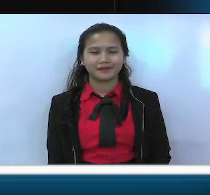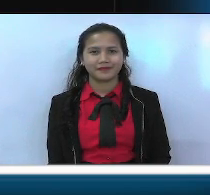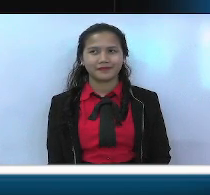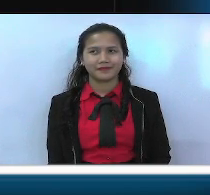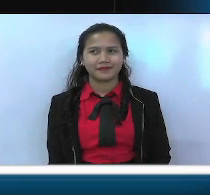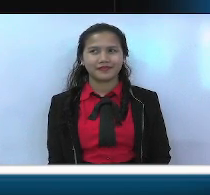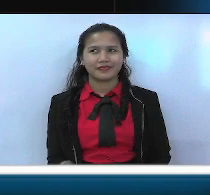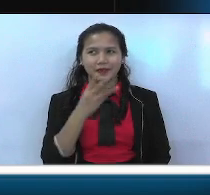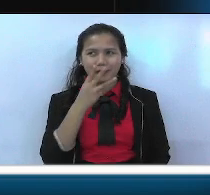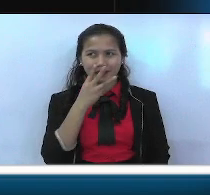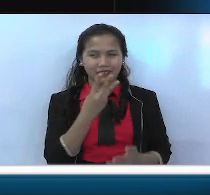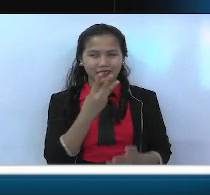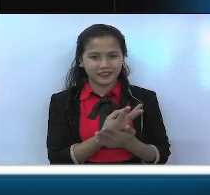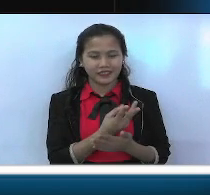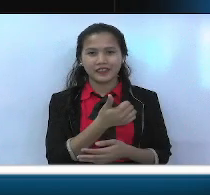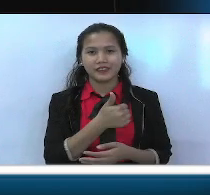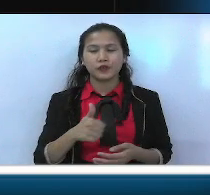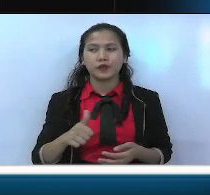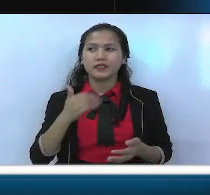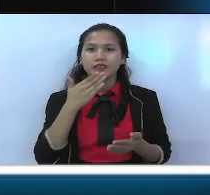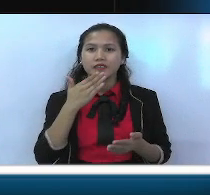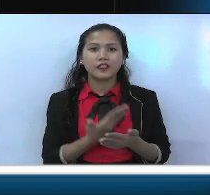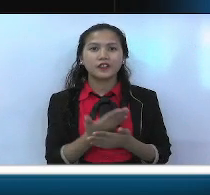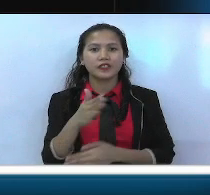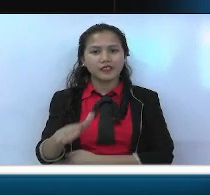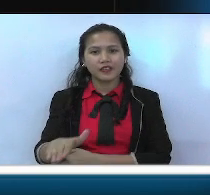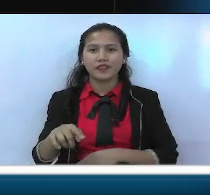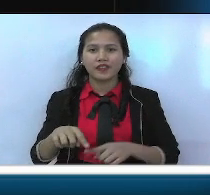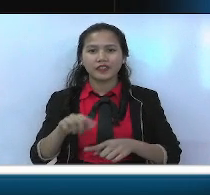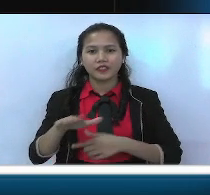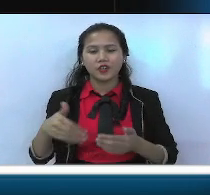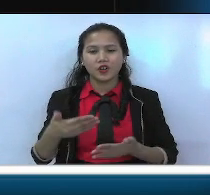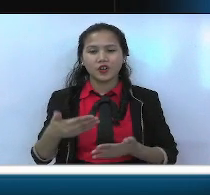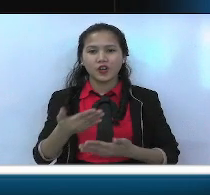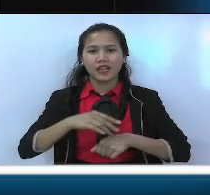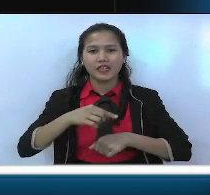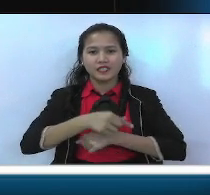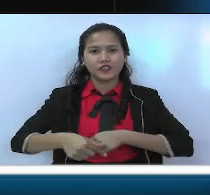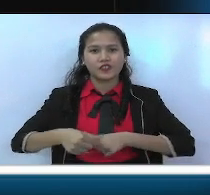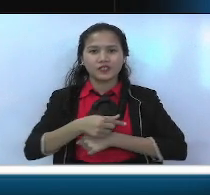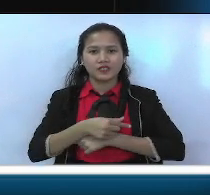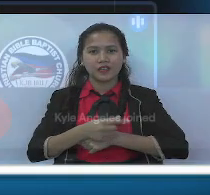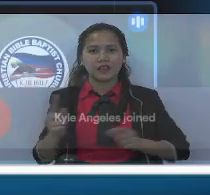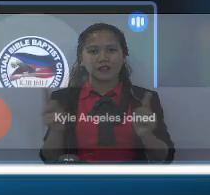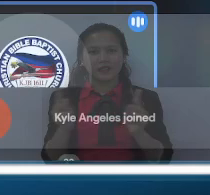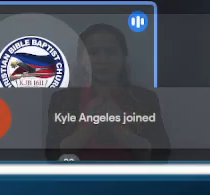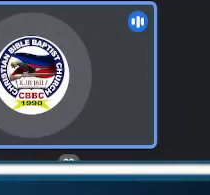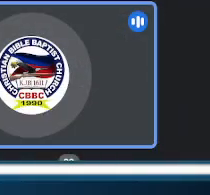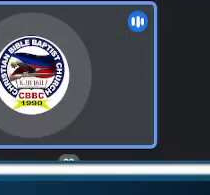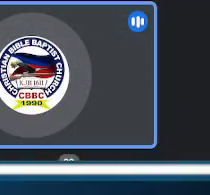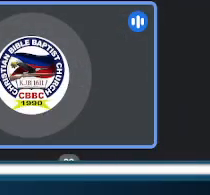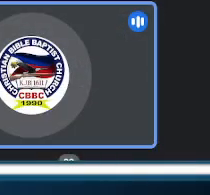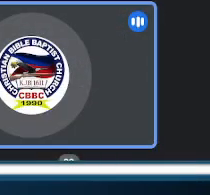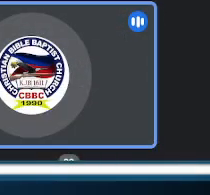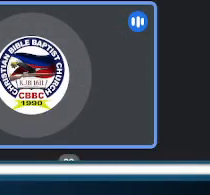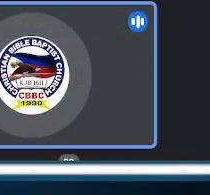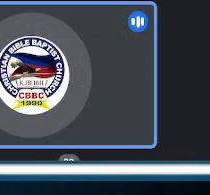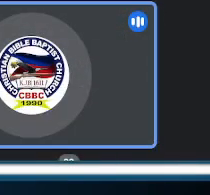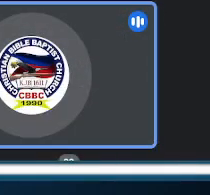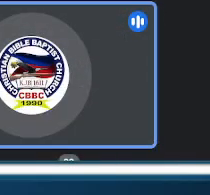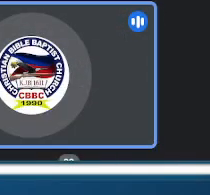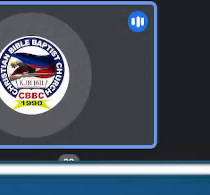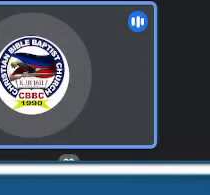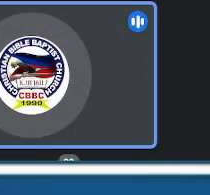ay maganda gabi sa mga ka-GM natin dyan, sa mga nasa stations, ang area. Team Focus stations sa north, south, east, and west